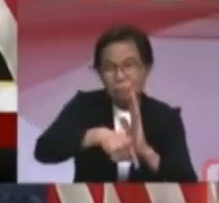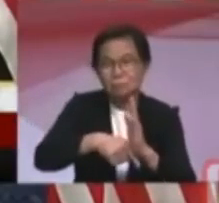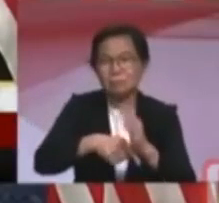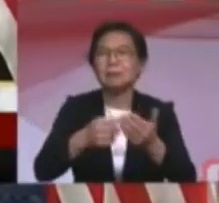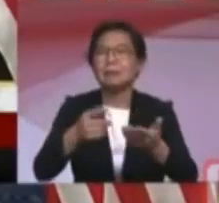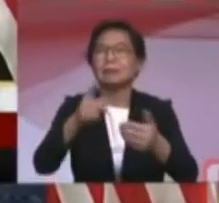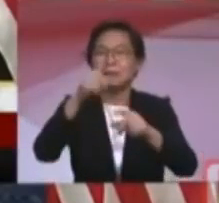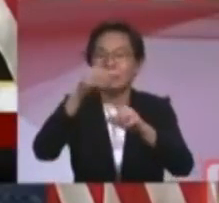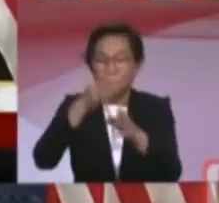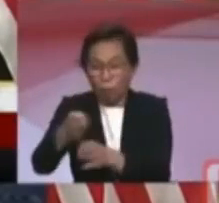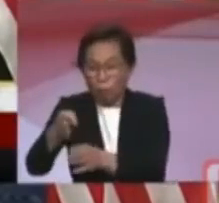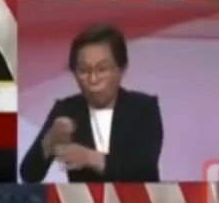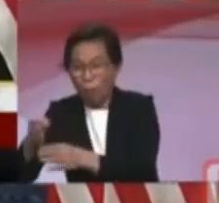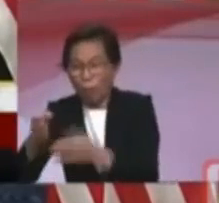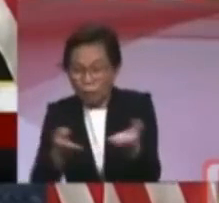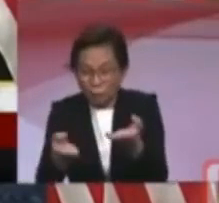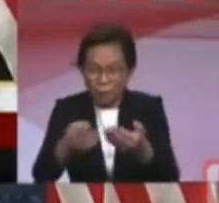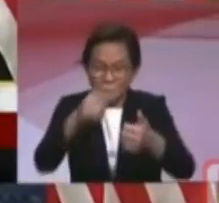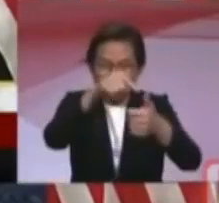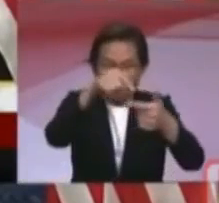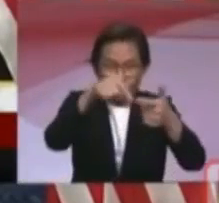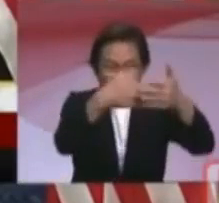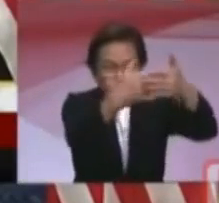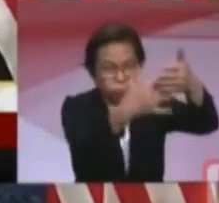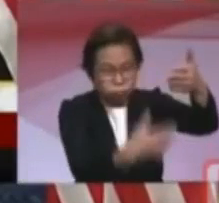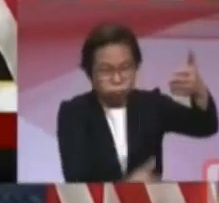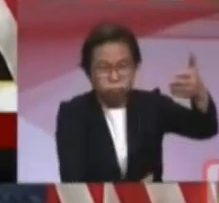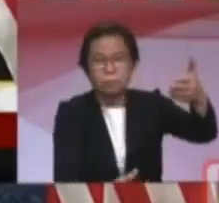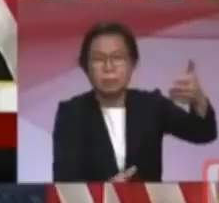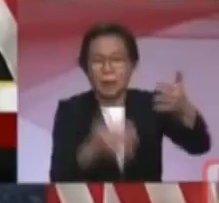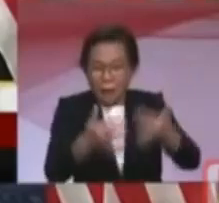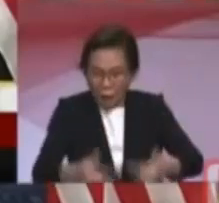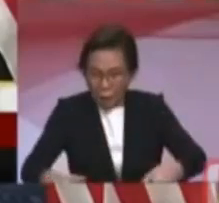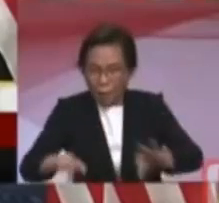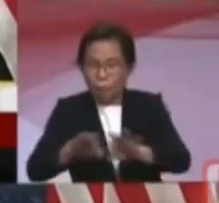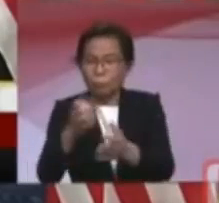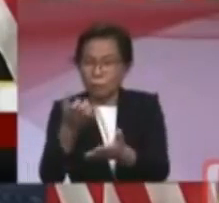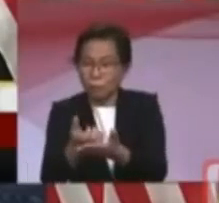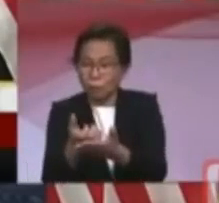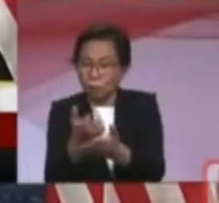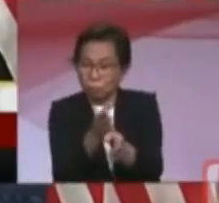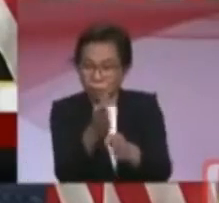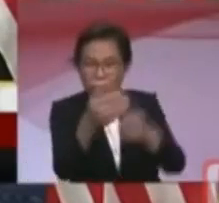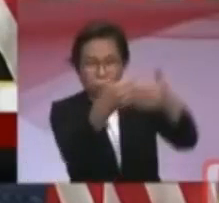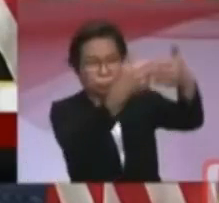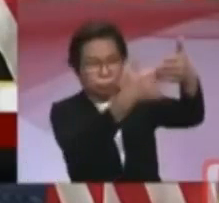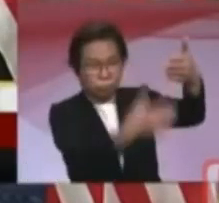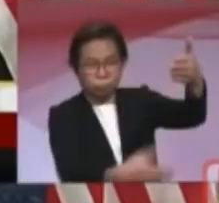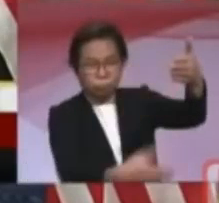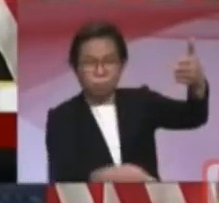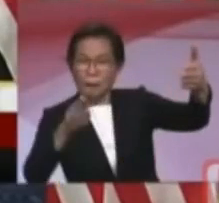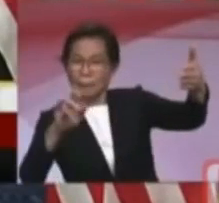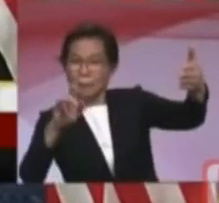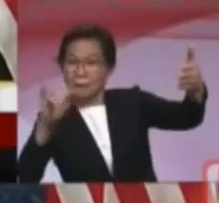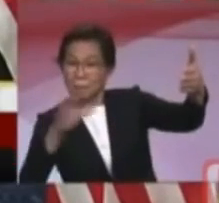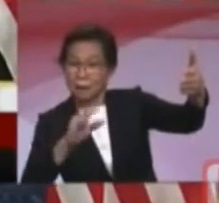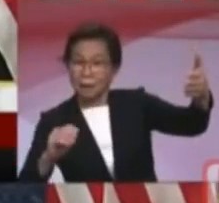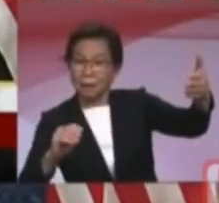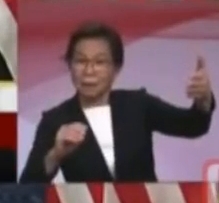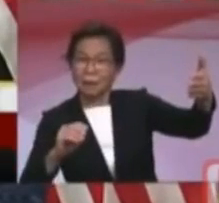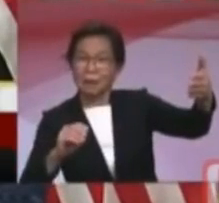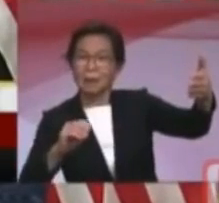pemetaan yang disenaraikan sebagai size light weight sektor lainnya Hai bete dan juga Kementerian